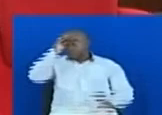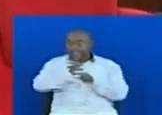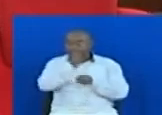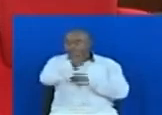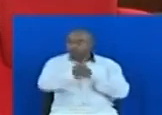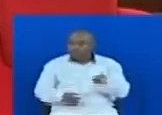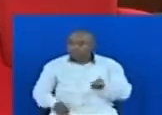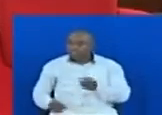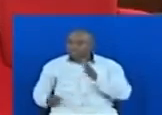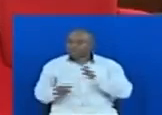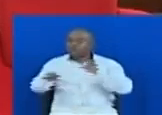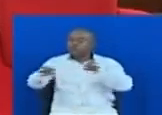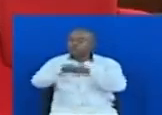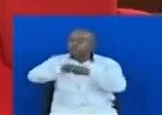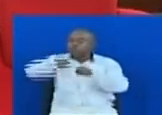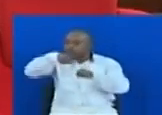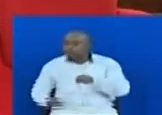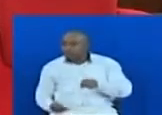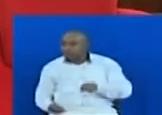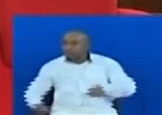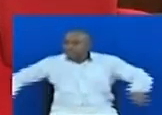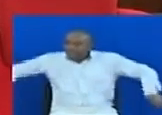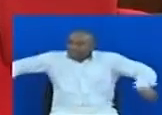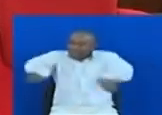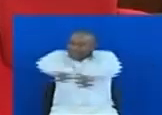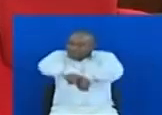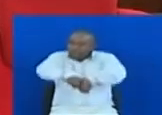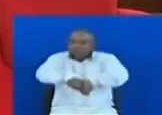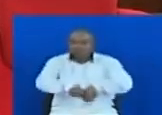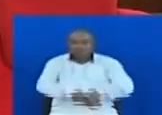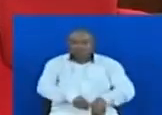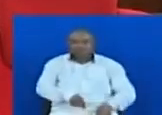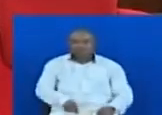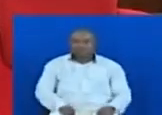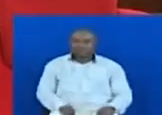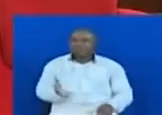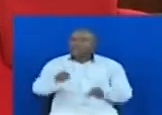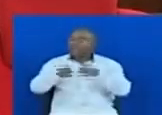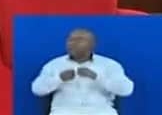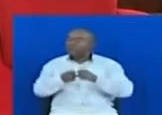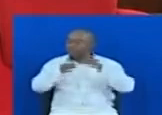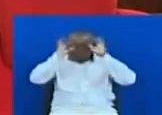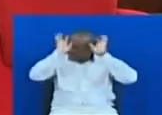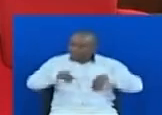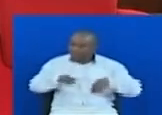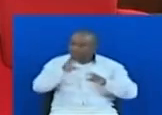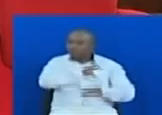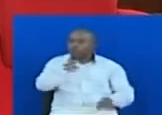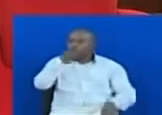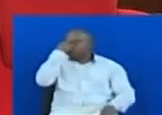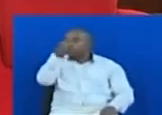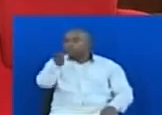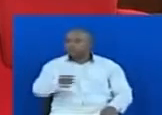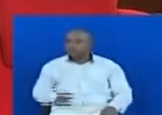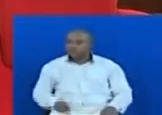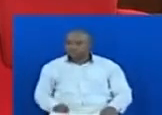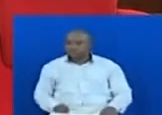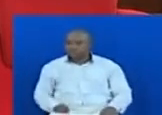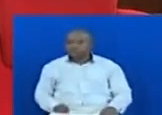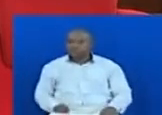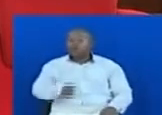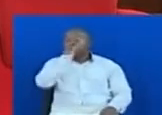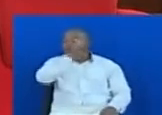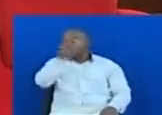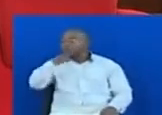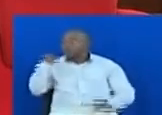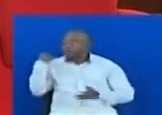kama ameteguka mguu apigwe pingu aende huko huko akashughulike kwanza na kuharibu image ya mkoa wetu wa Dodoma? Watu wamewekeza hapa, Mheshimiwa,